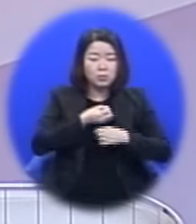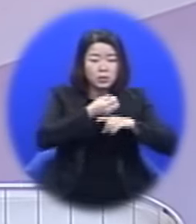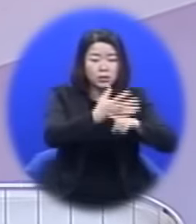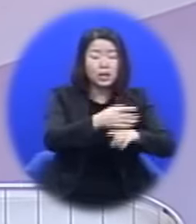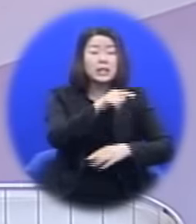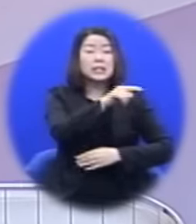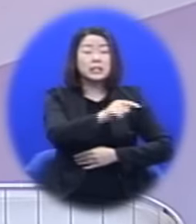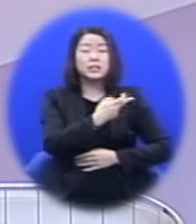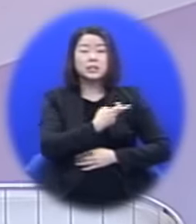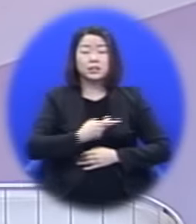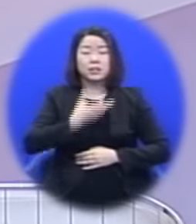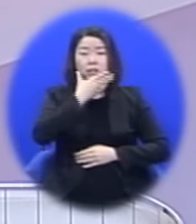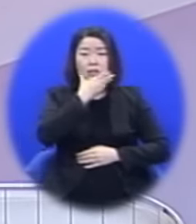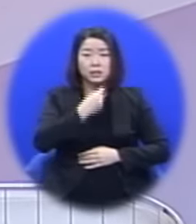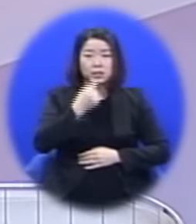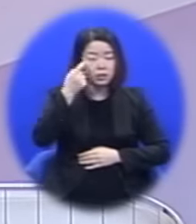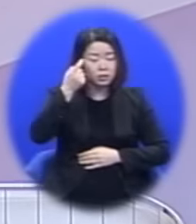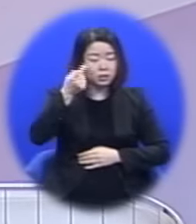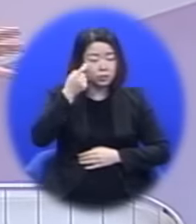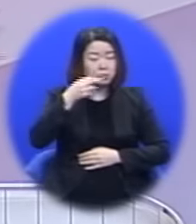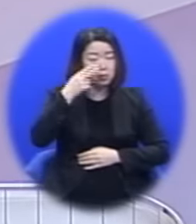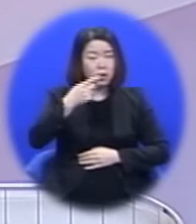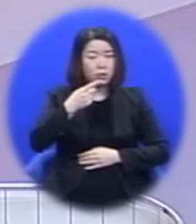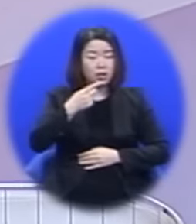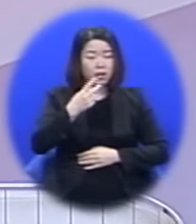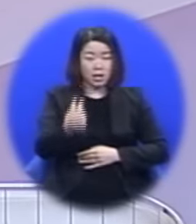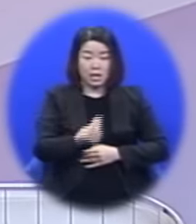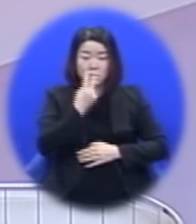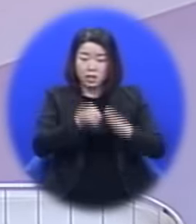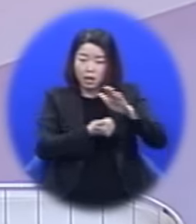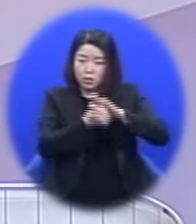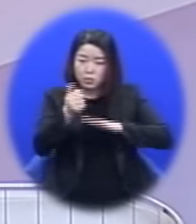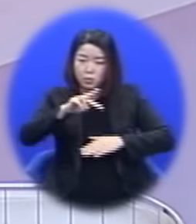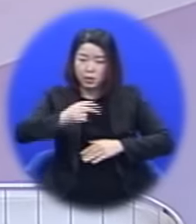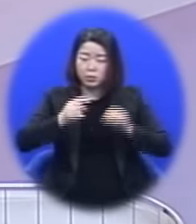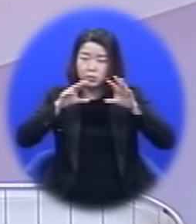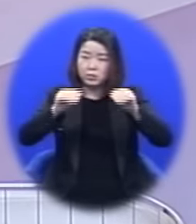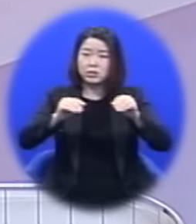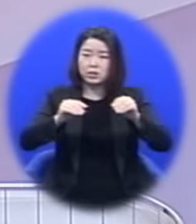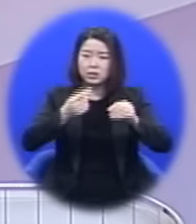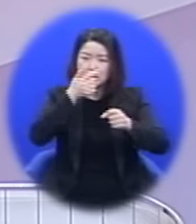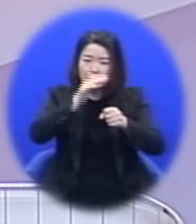어째서 살 소망이 끊어지는 이런 기가 막힌 어려운 일이 생겨야 됩니까?